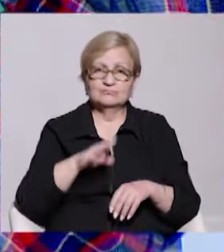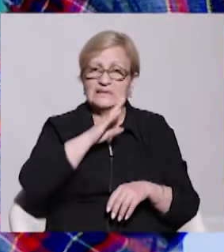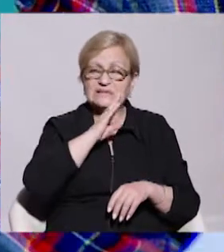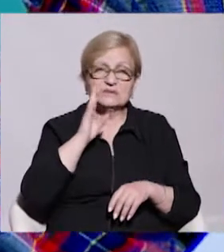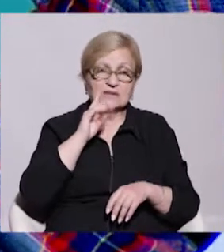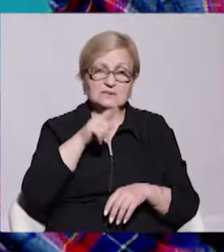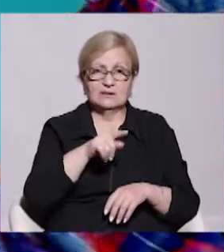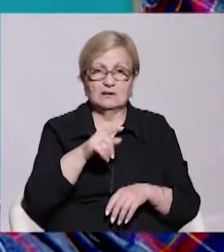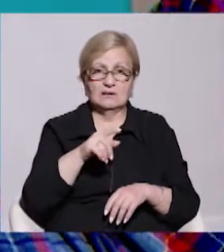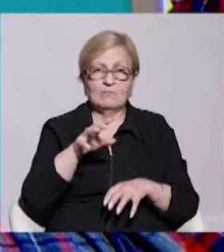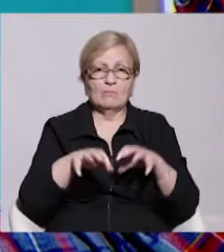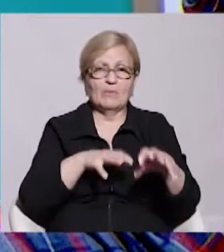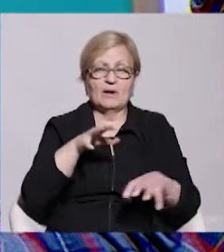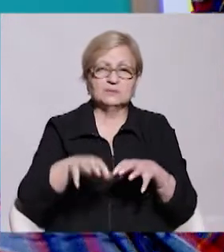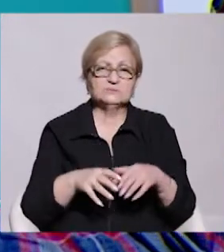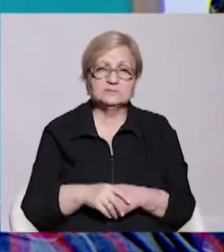დედა პანდა